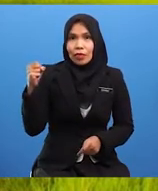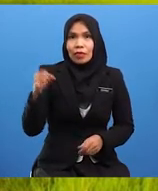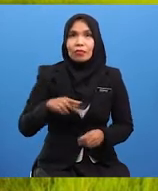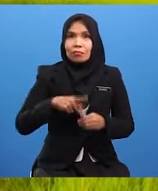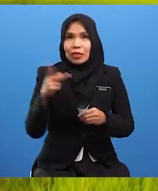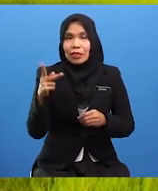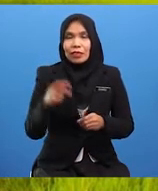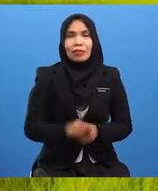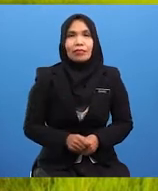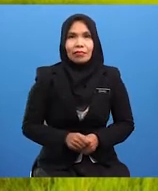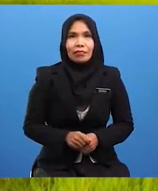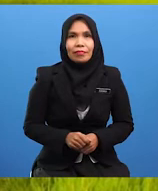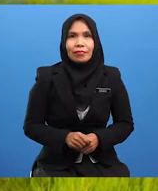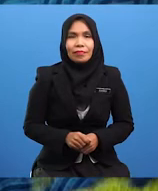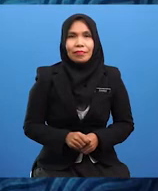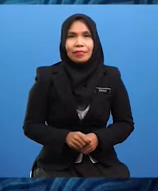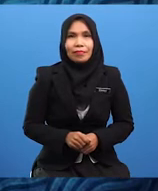Kadazan Dusun di Sabah?